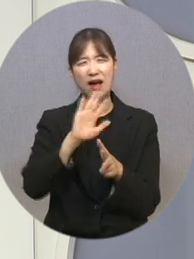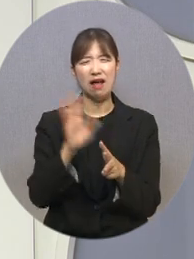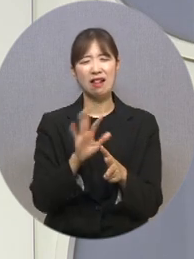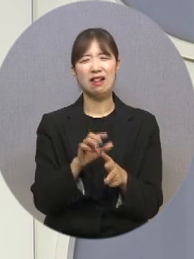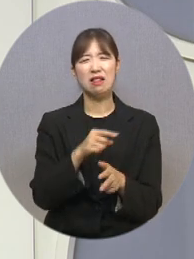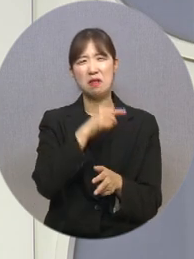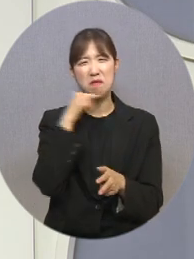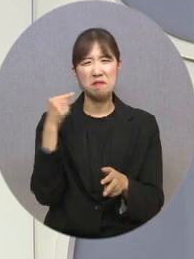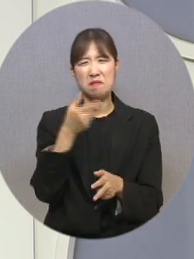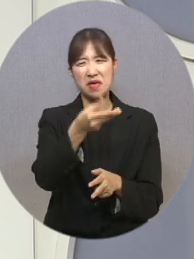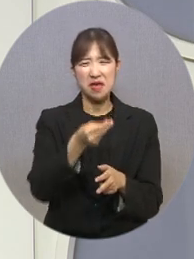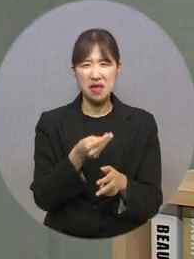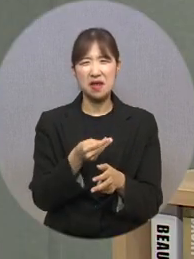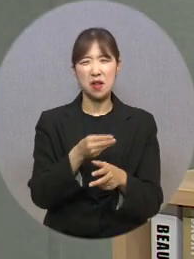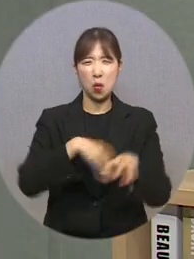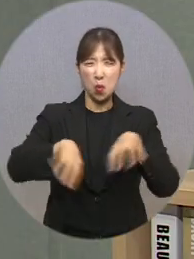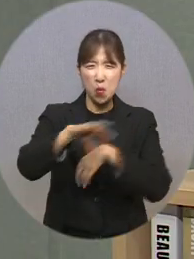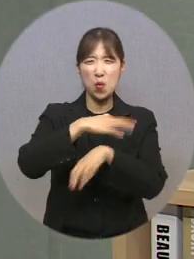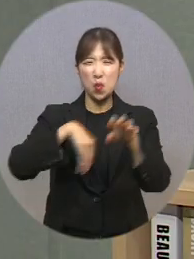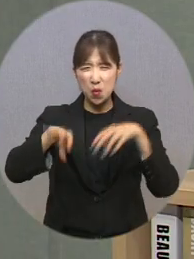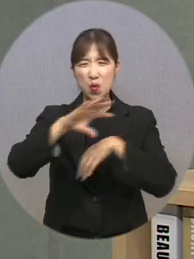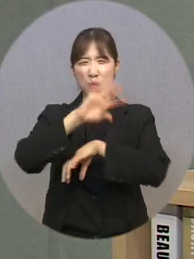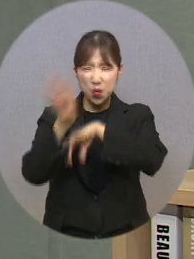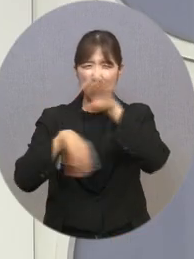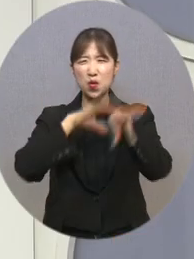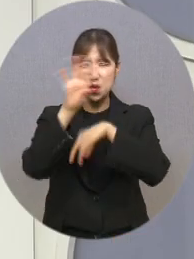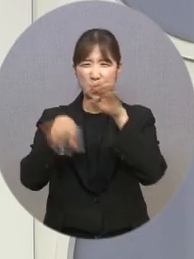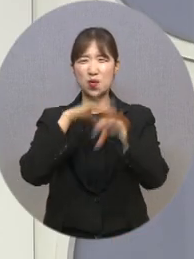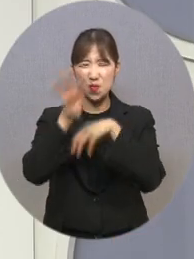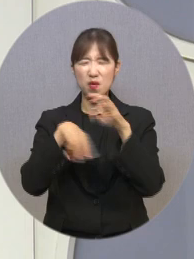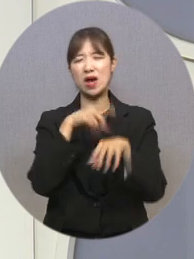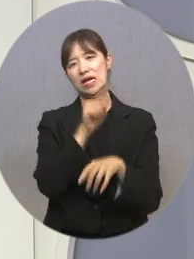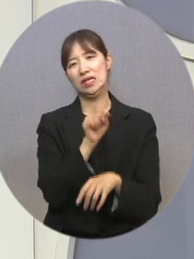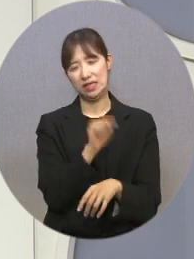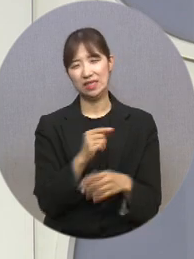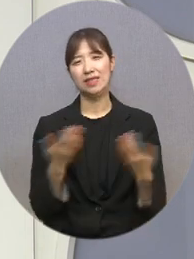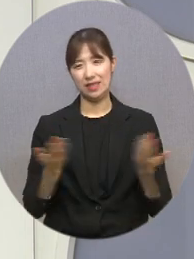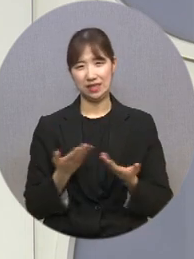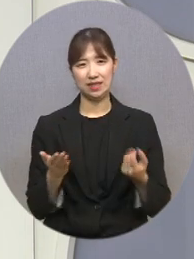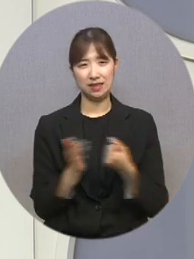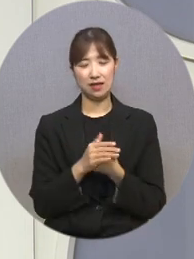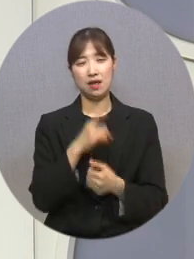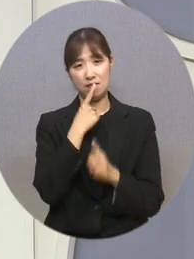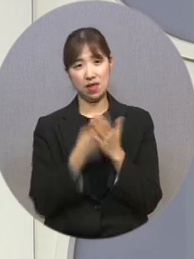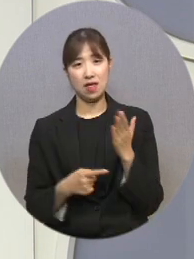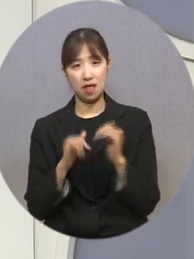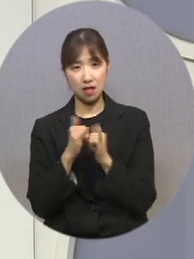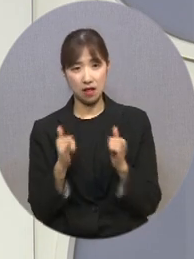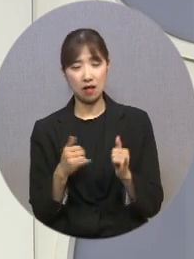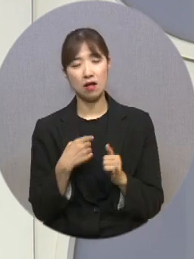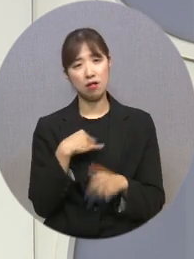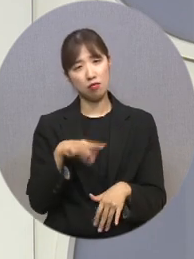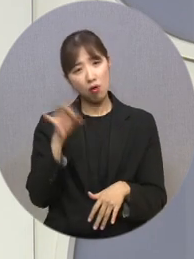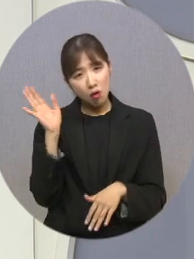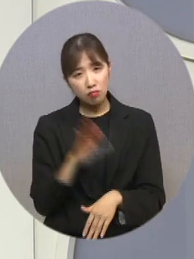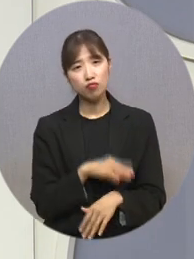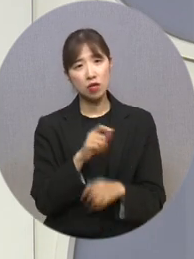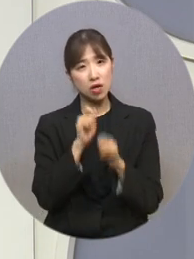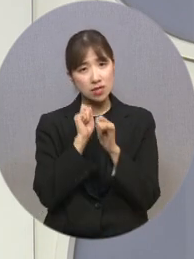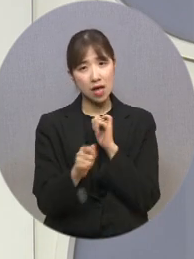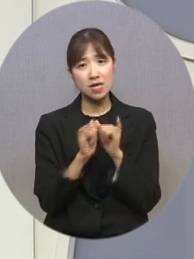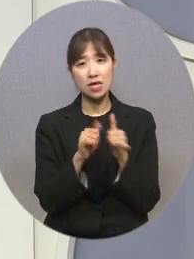어떤 돌려막기식으로 이제 이렇게 사업을 했습니다. 그러니까 피해자가 그럽니다. 내가 처음부터 그